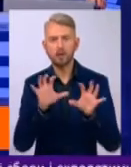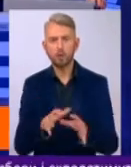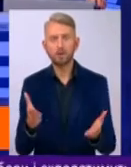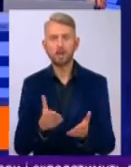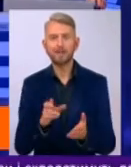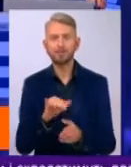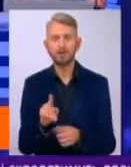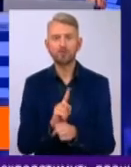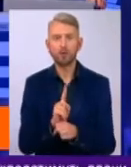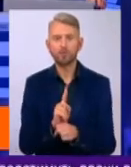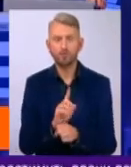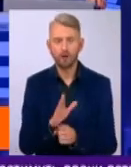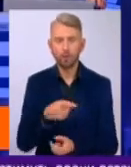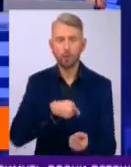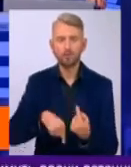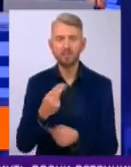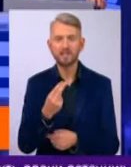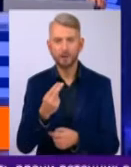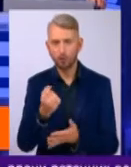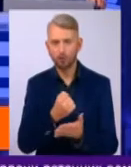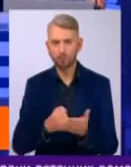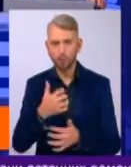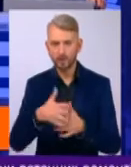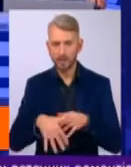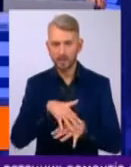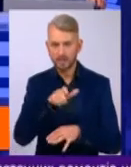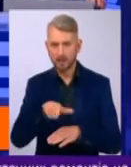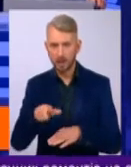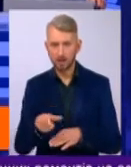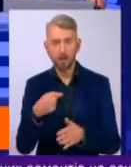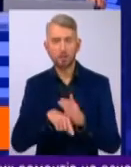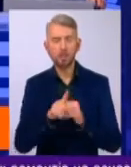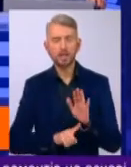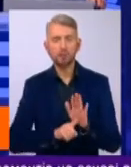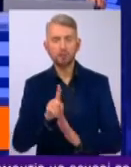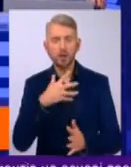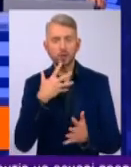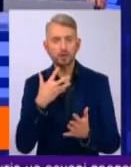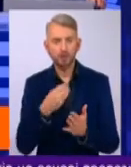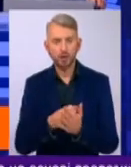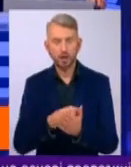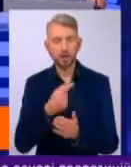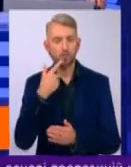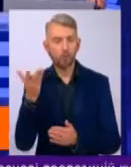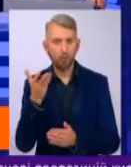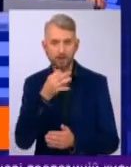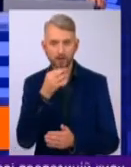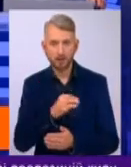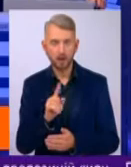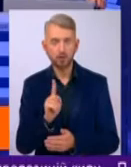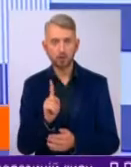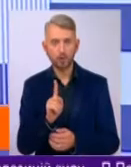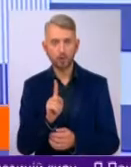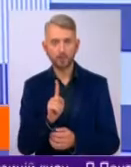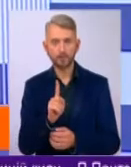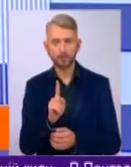би внормував обіг цивільної зброї серед населення. Бо ви на початку своєї промови сказали, що те,